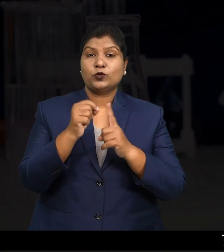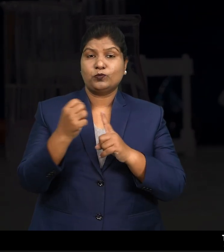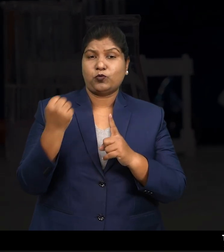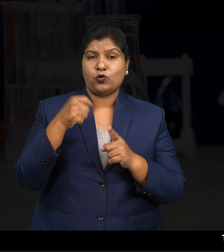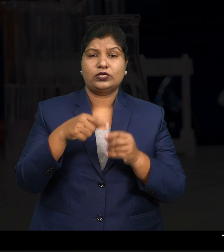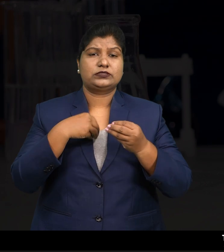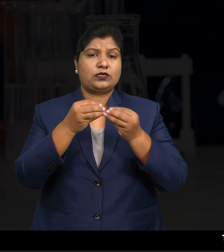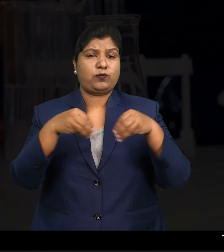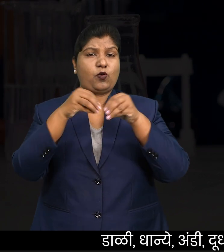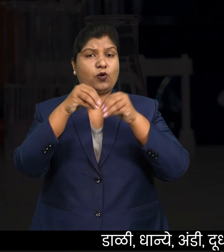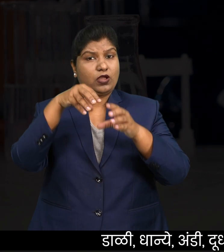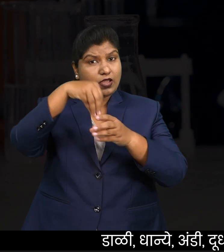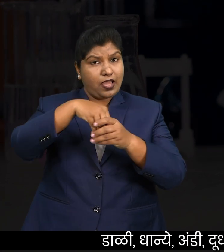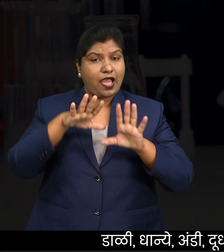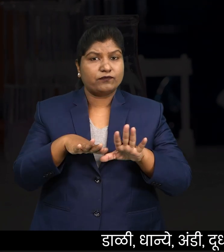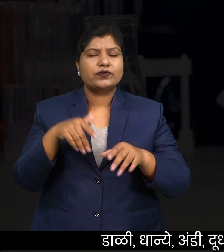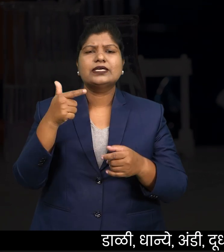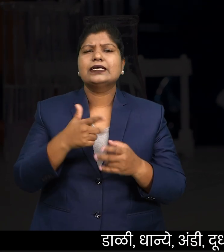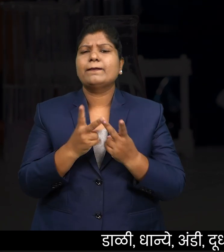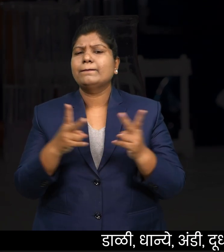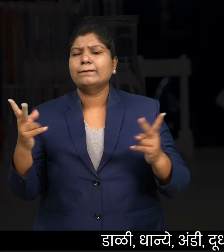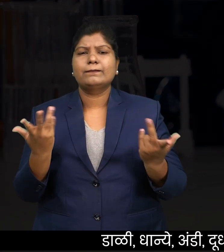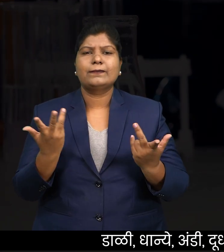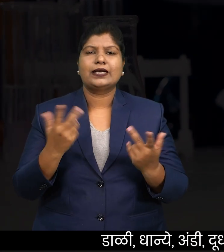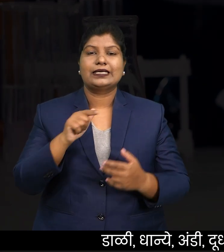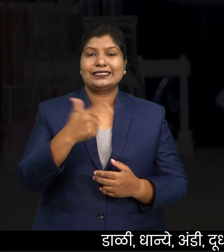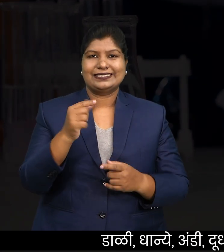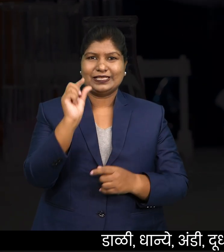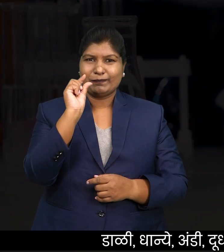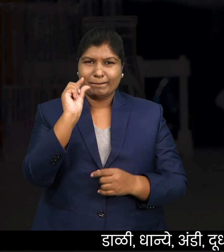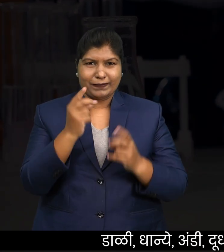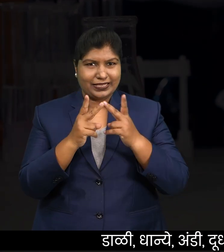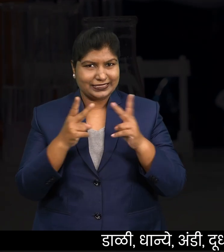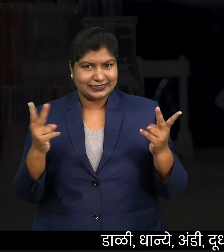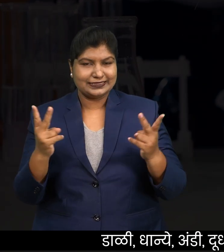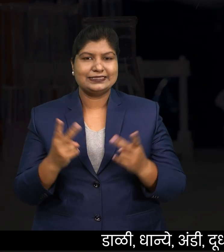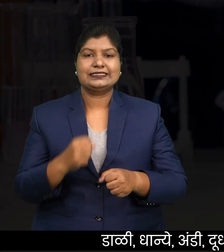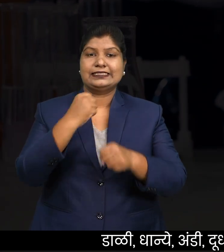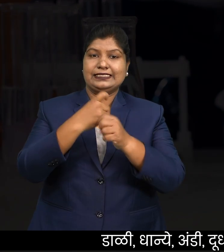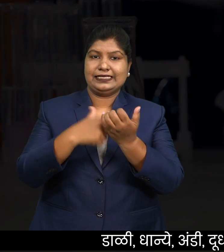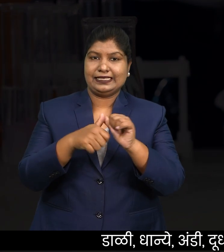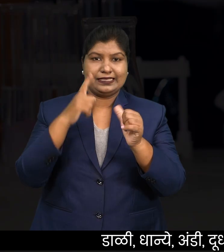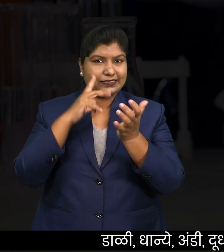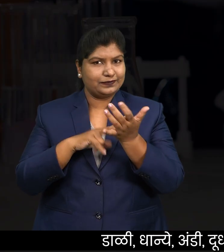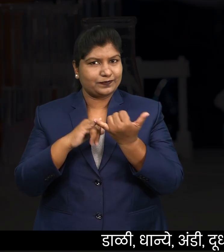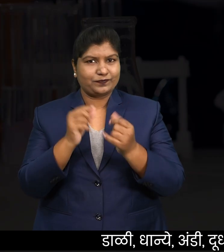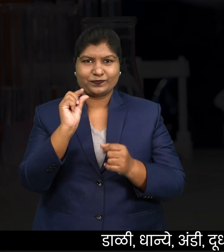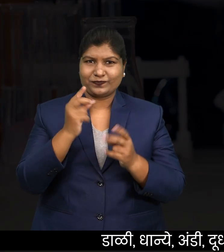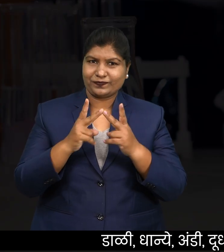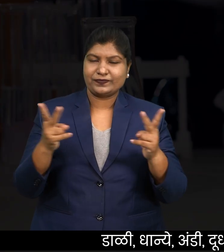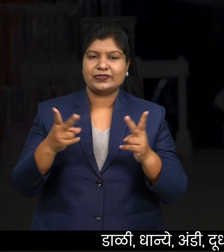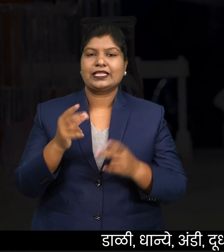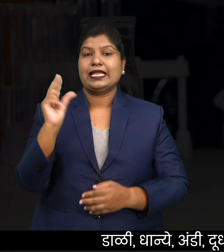प्रथिनेयुक्त पदार्थांमध्ये डाळी, धान्ये, अंडी, दूध